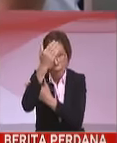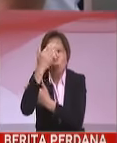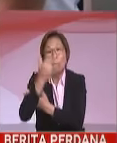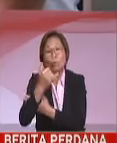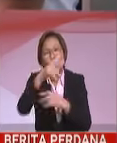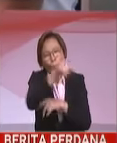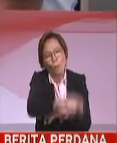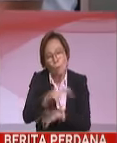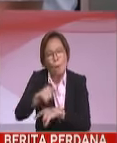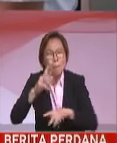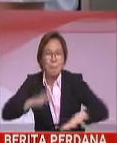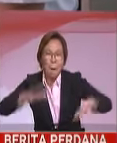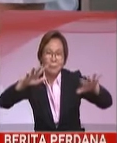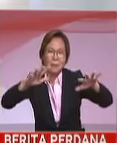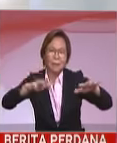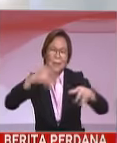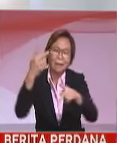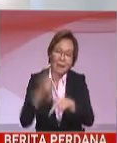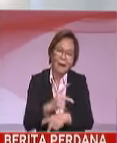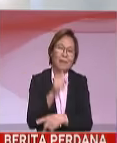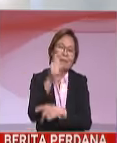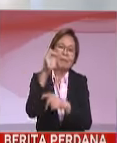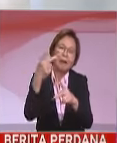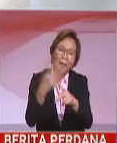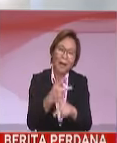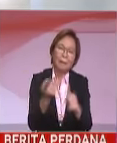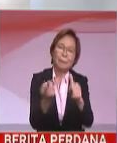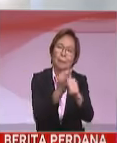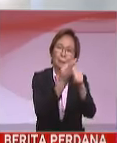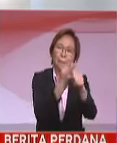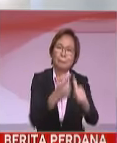untuk penduduk terjejas banjir gelombang pertama.